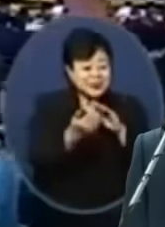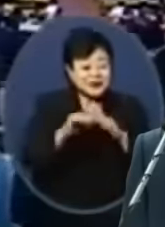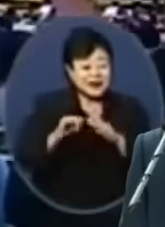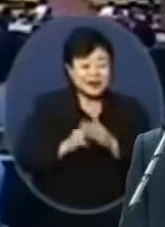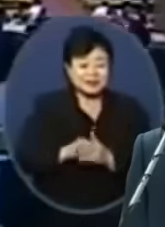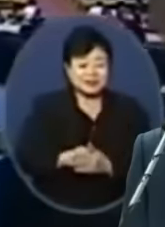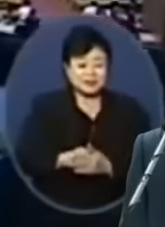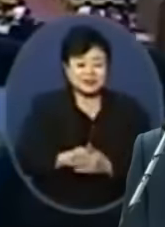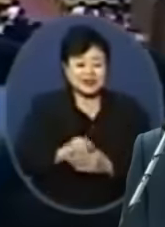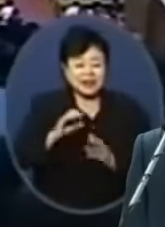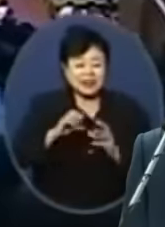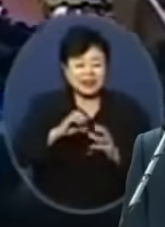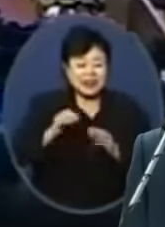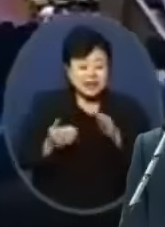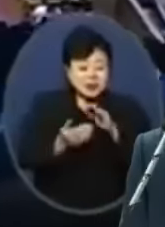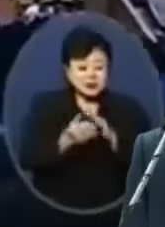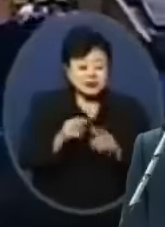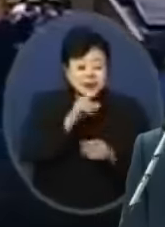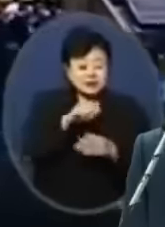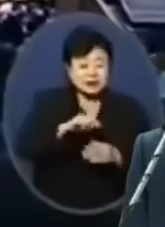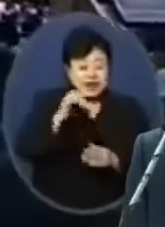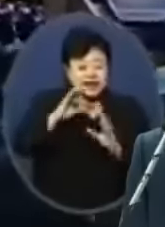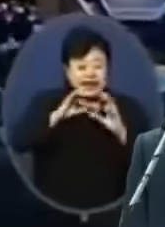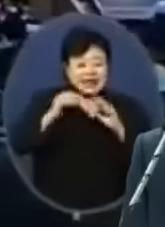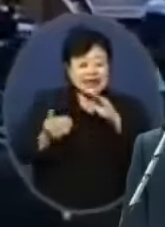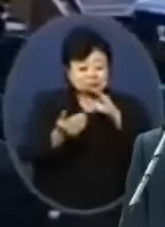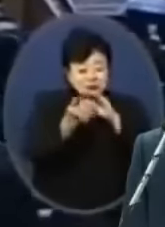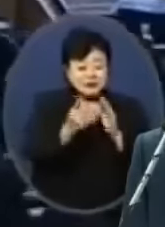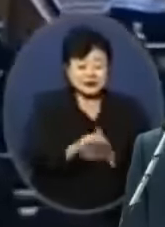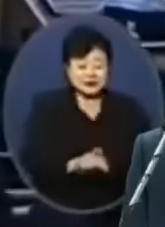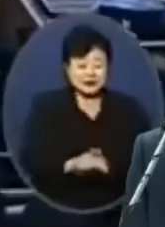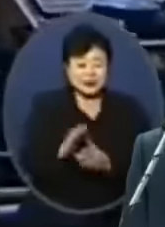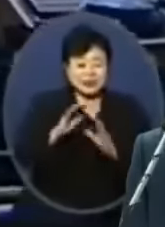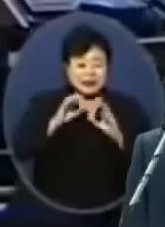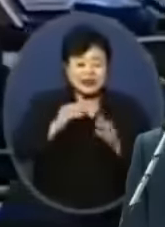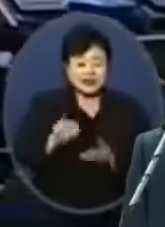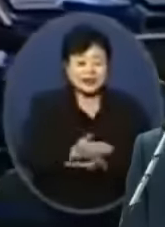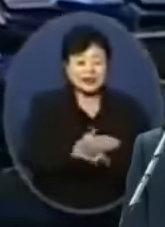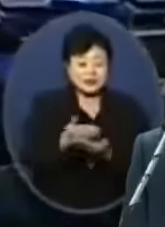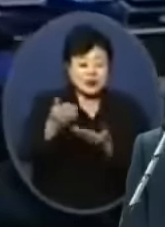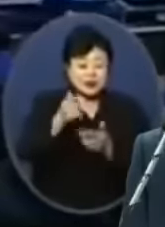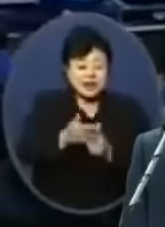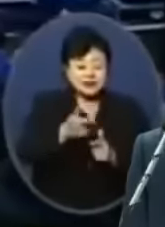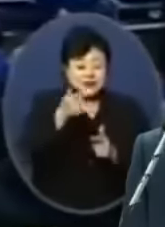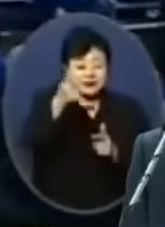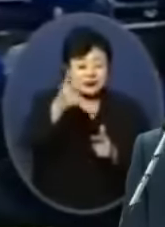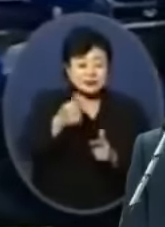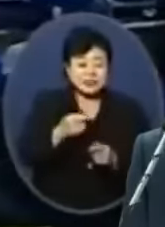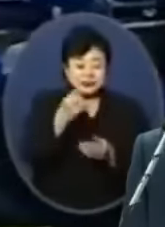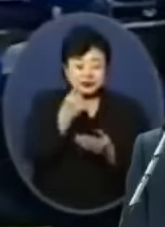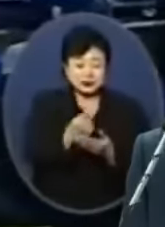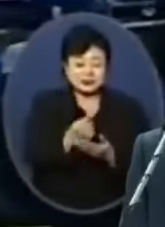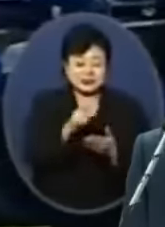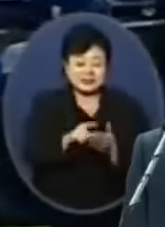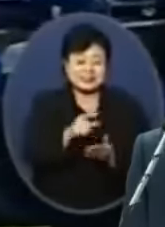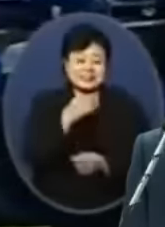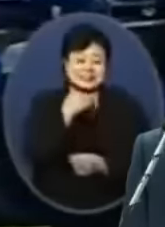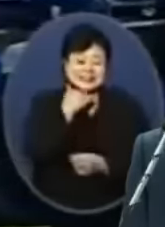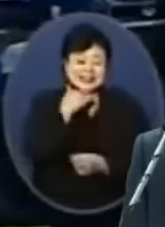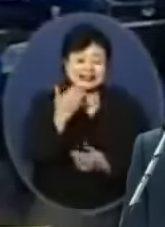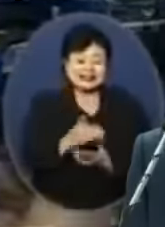가정의 천국이 이루어지고 여러분의 생활의 천국이 이루어지고 천국을 나누며 예수님 재림하시기를 기다려야 되는